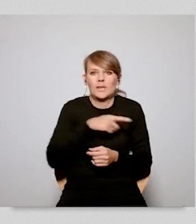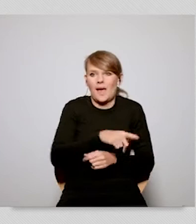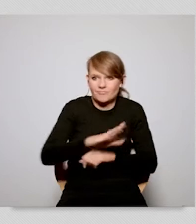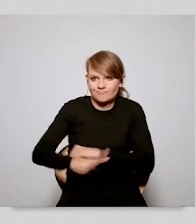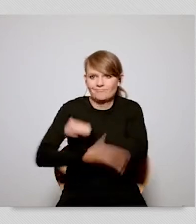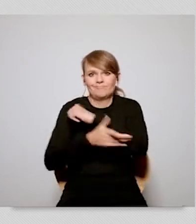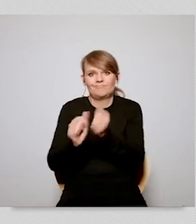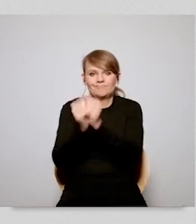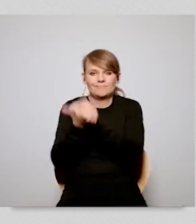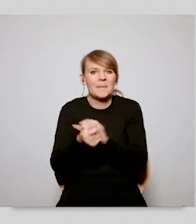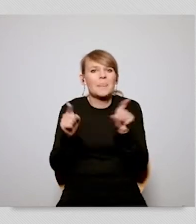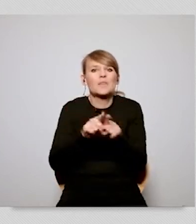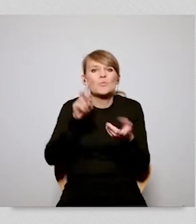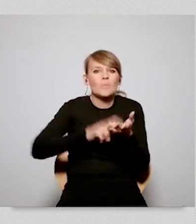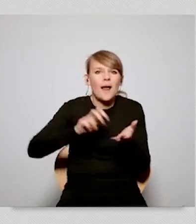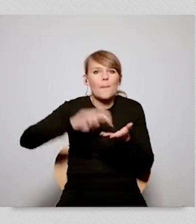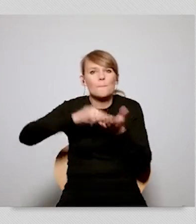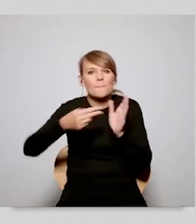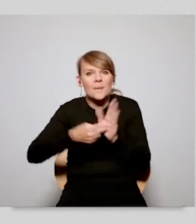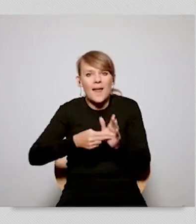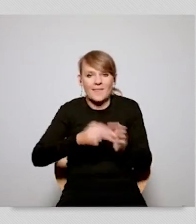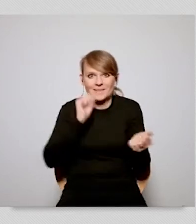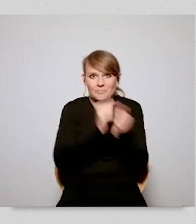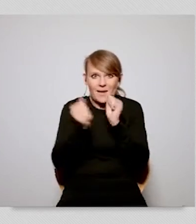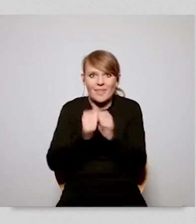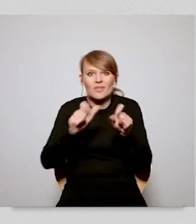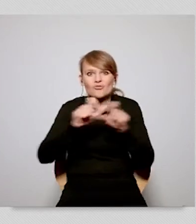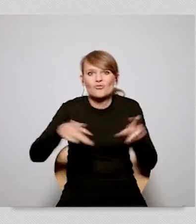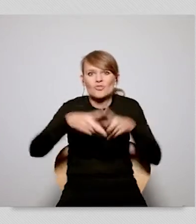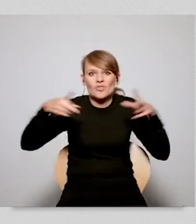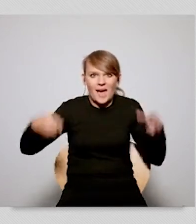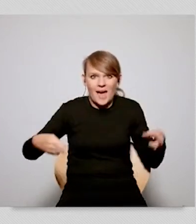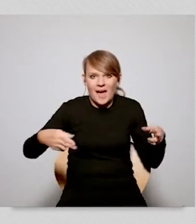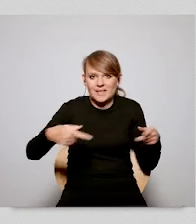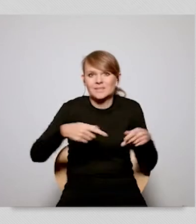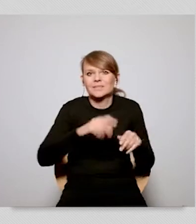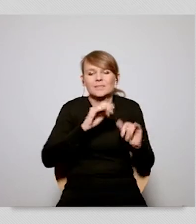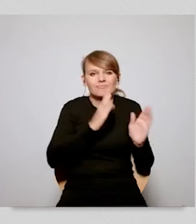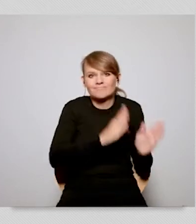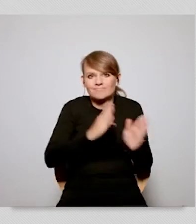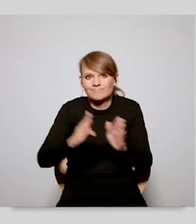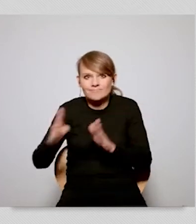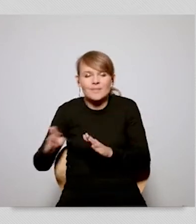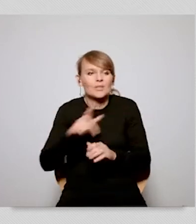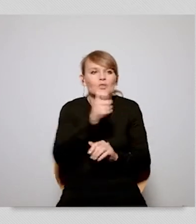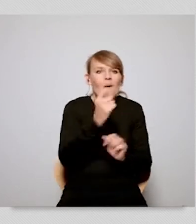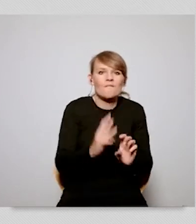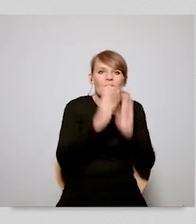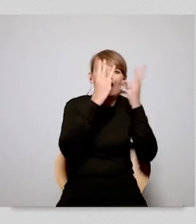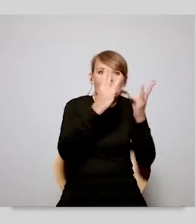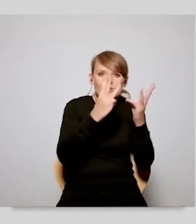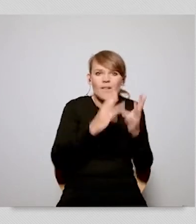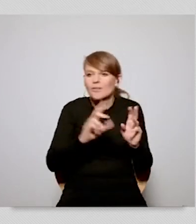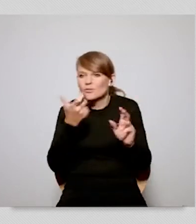planowania, rozłożenia w czasie tych zmian, żeby zobaczyć też, gdzie jest priorytet, co się z czym łączy. I tu mam takie